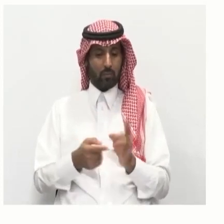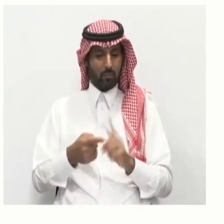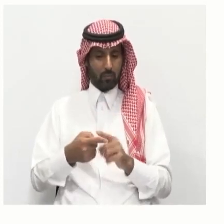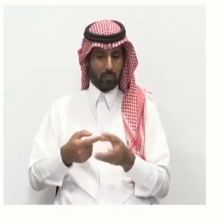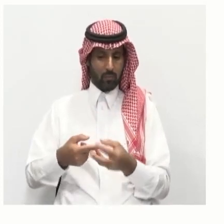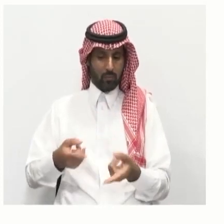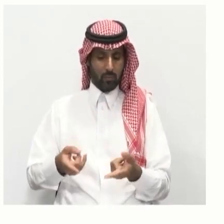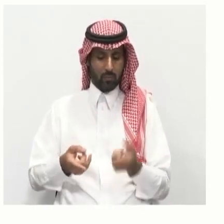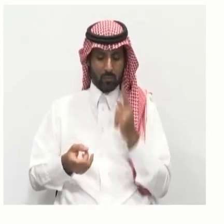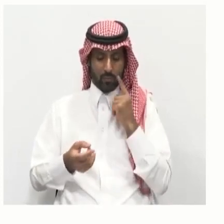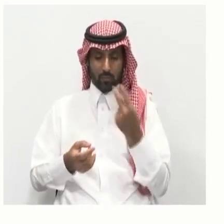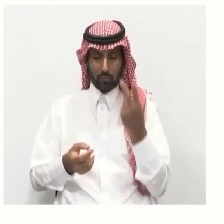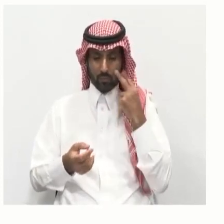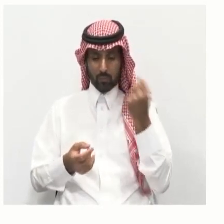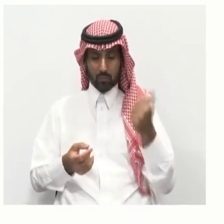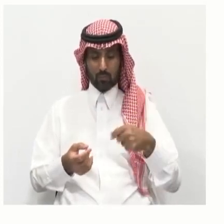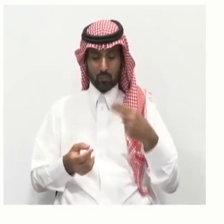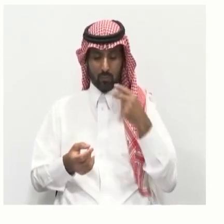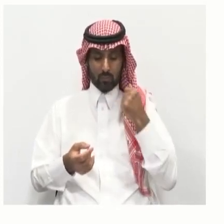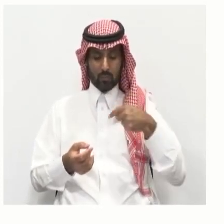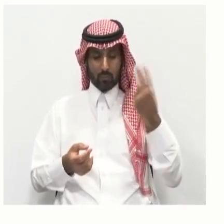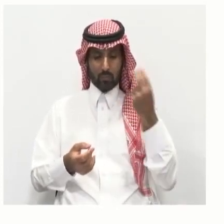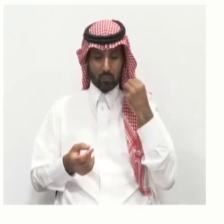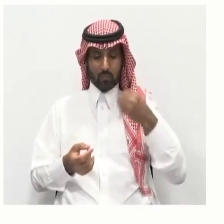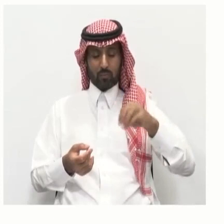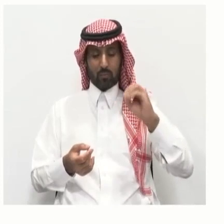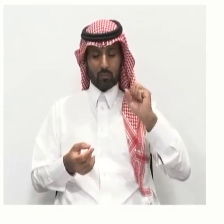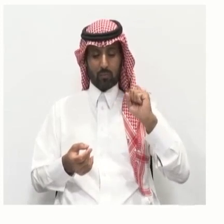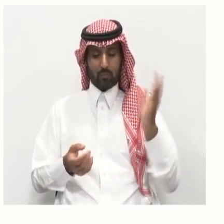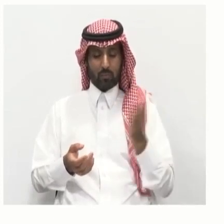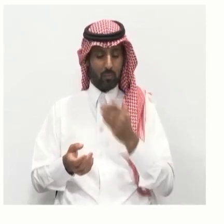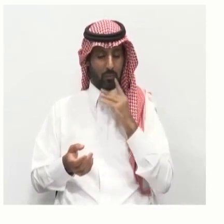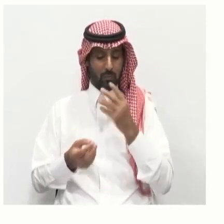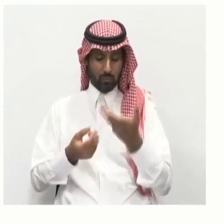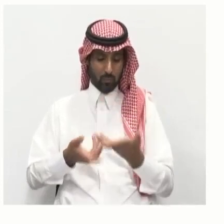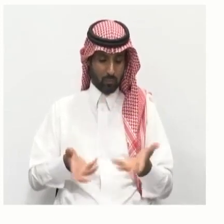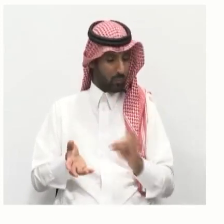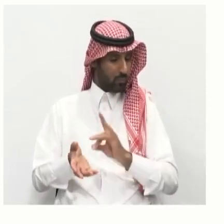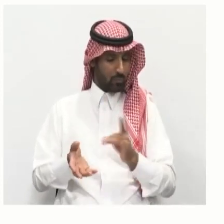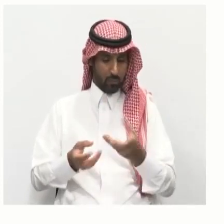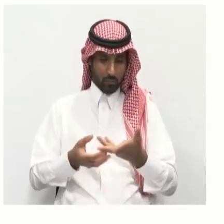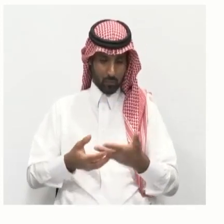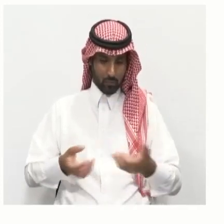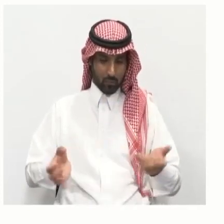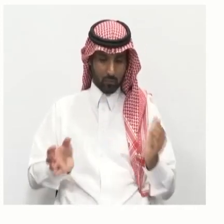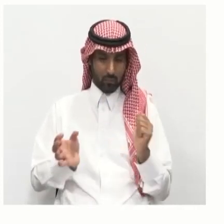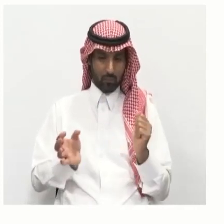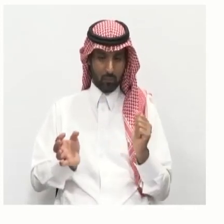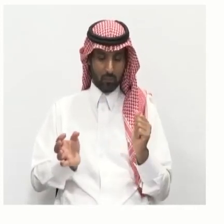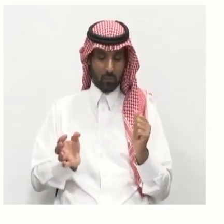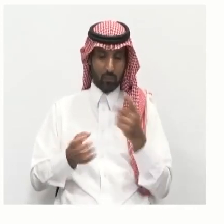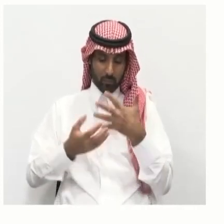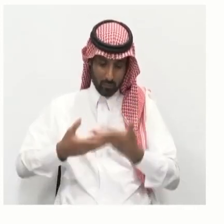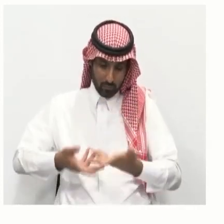ايش زائد 2 اش 2o نضعهم زي ما هم ليش لانهم ليسوا ذائب فكل هذول اللي تفكك عندي عباره عن